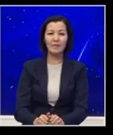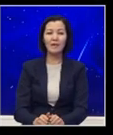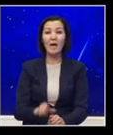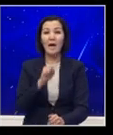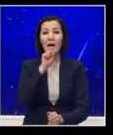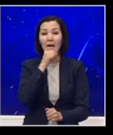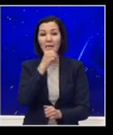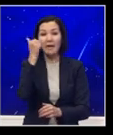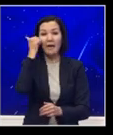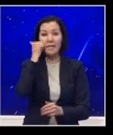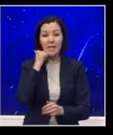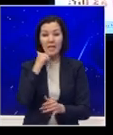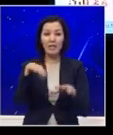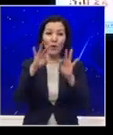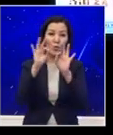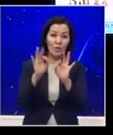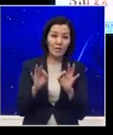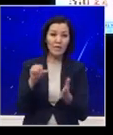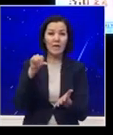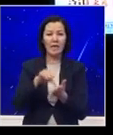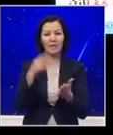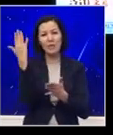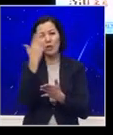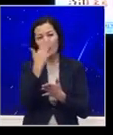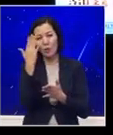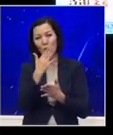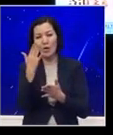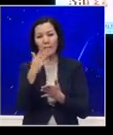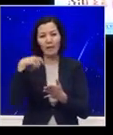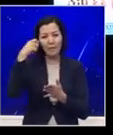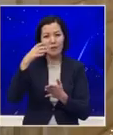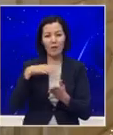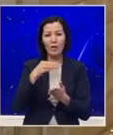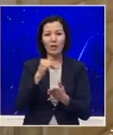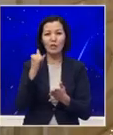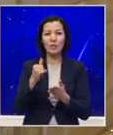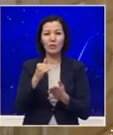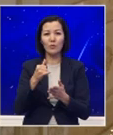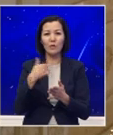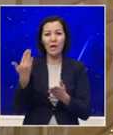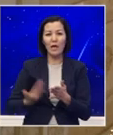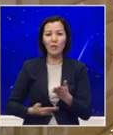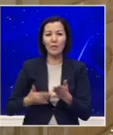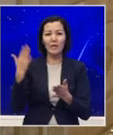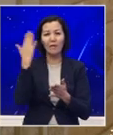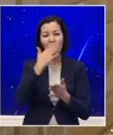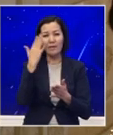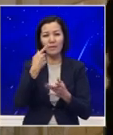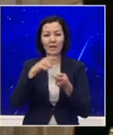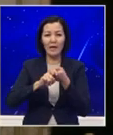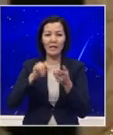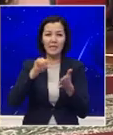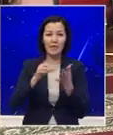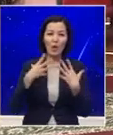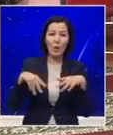Әлімғазы ата қартайған шағында да өнерден қол үзбеді, киноға түсті. Жетісу телеарнасындағы әлеуметтік роликтерге қатысты. Қоғамдық өмірде